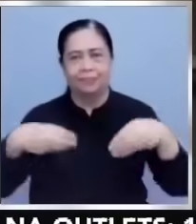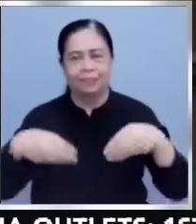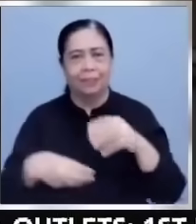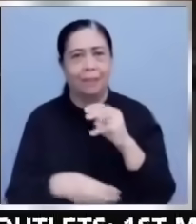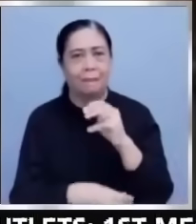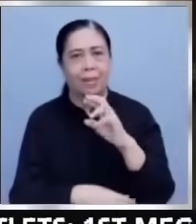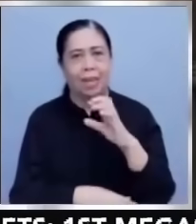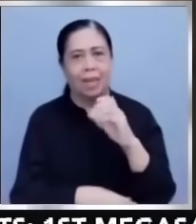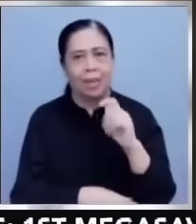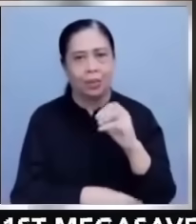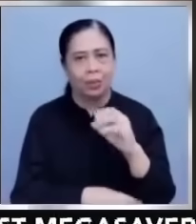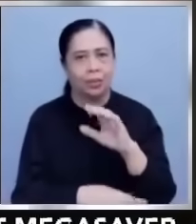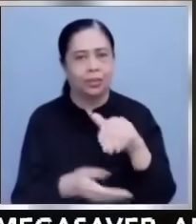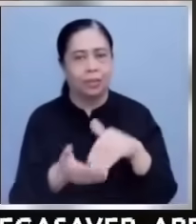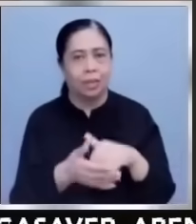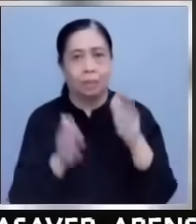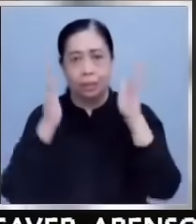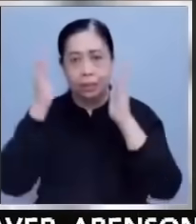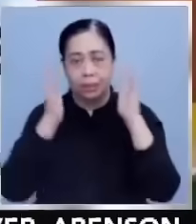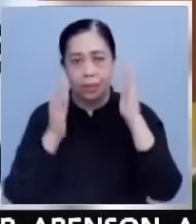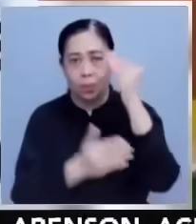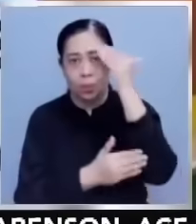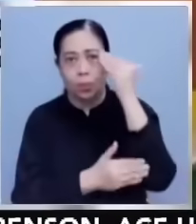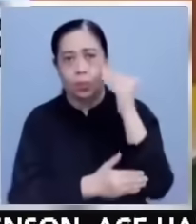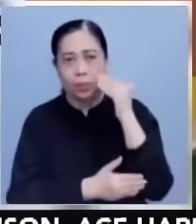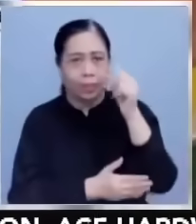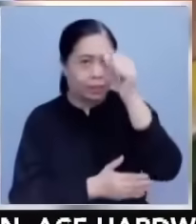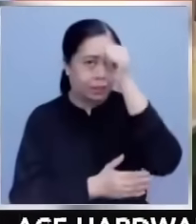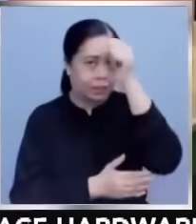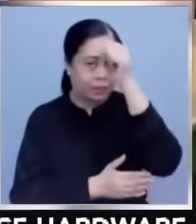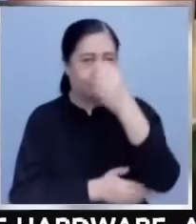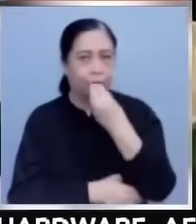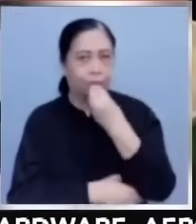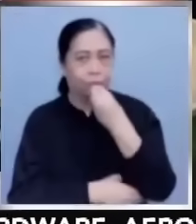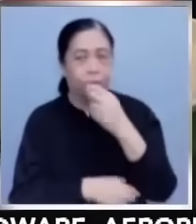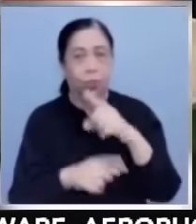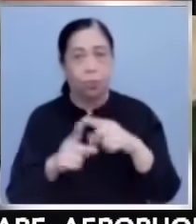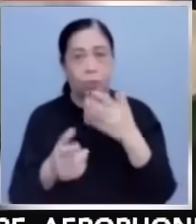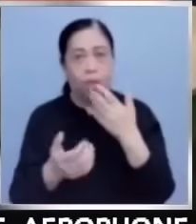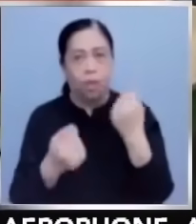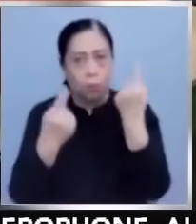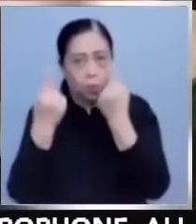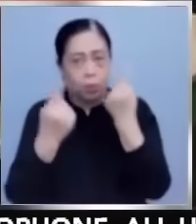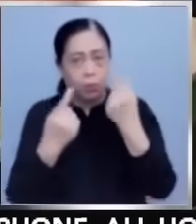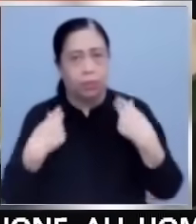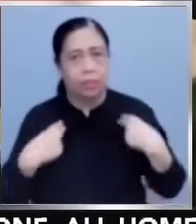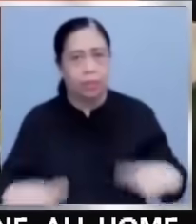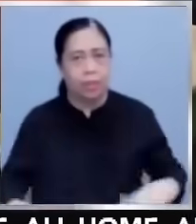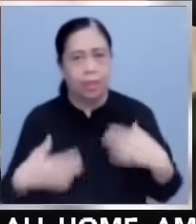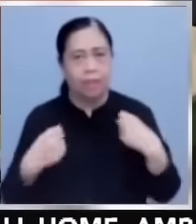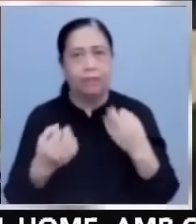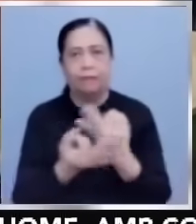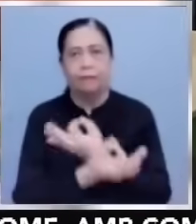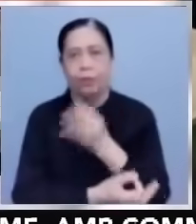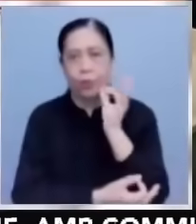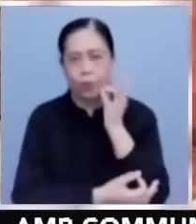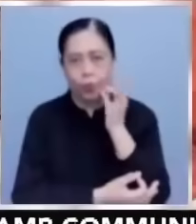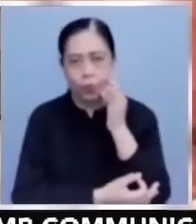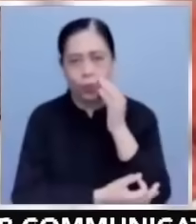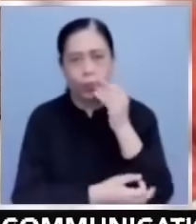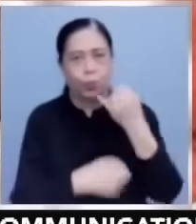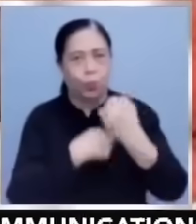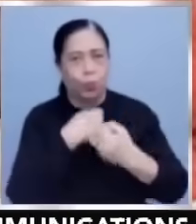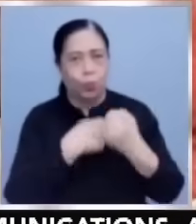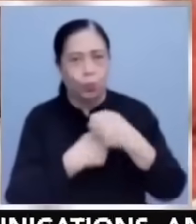Merong Malaysian, Korean at Indian food. At sa mga health conscious, may mga fresh fruit juices ding pantawid